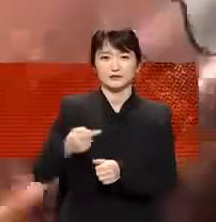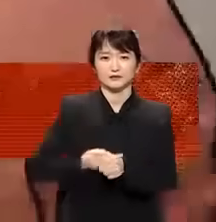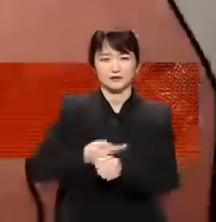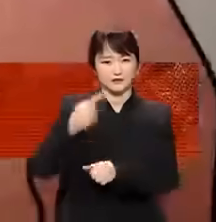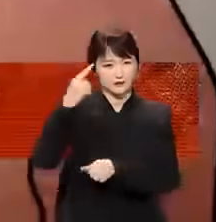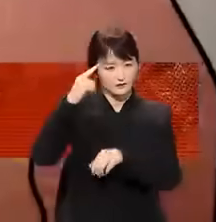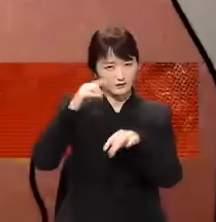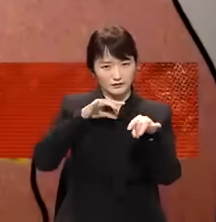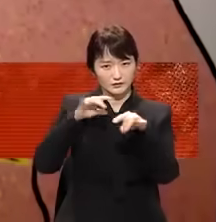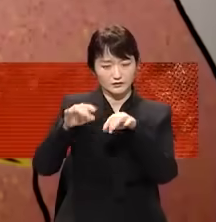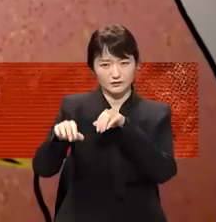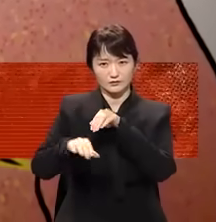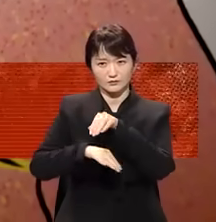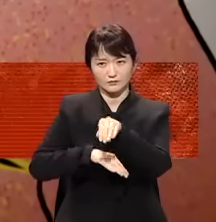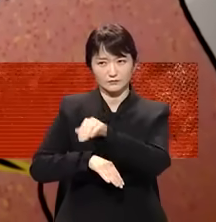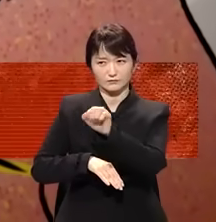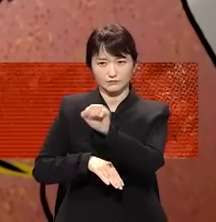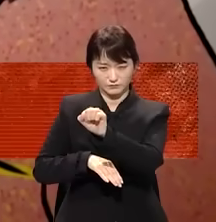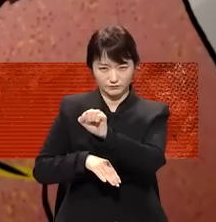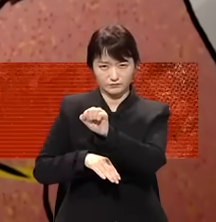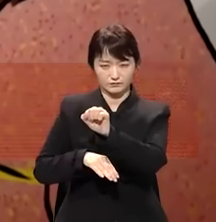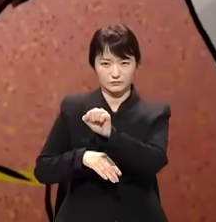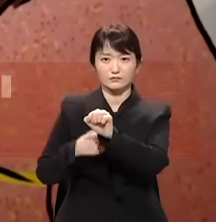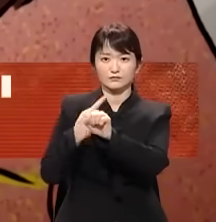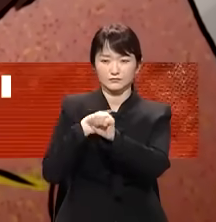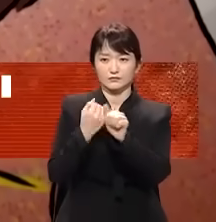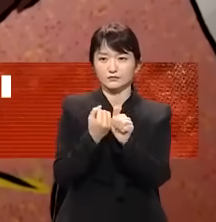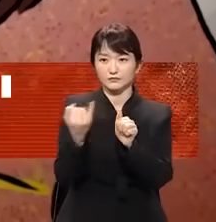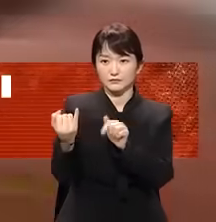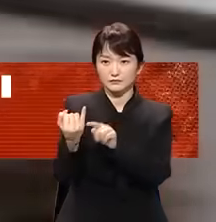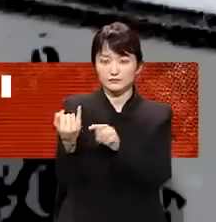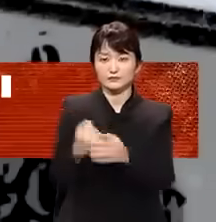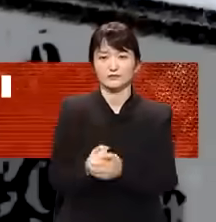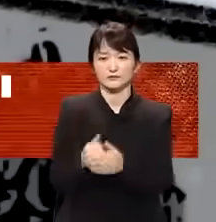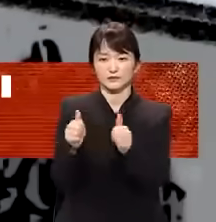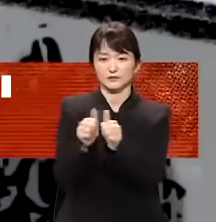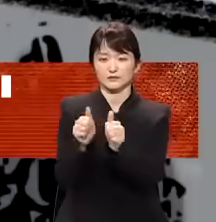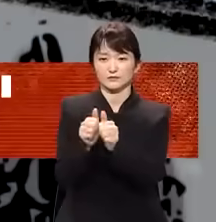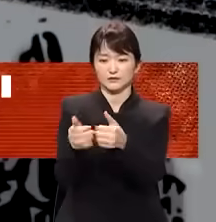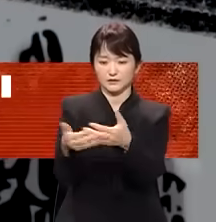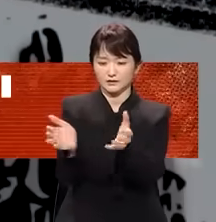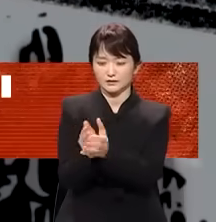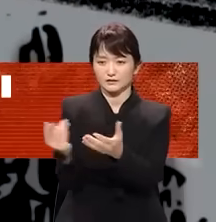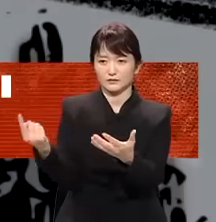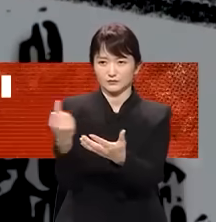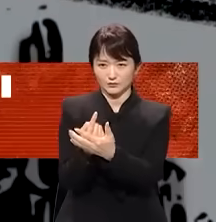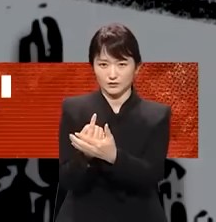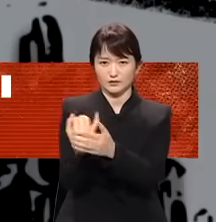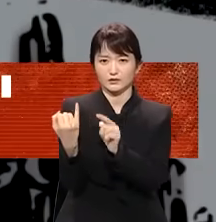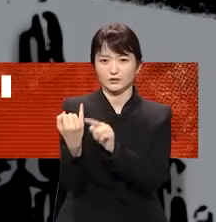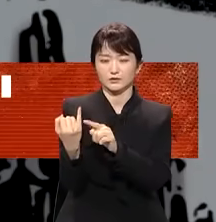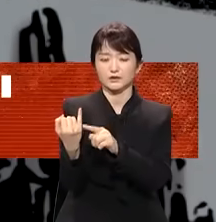중인데요 공대 출신입니다 그래서 인지 뭐 어딜 가나 그 남초 집단에 속해 있었고 거의